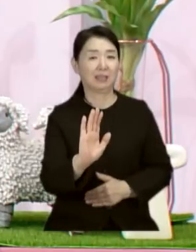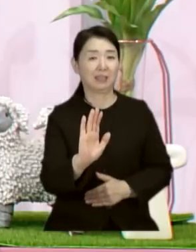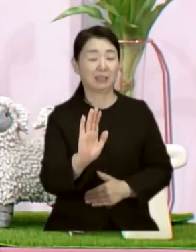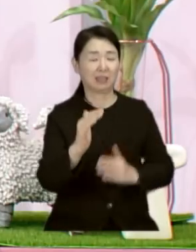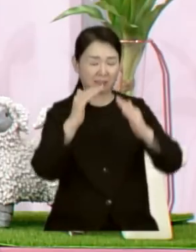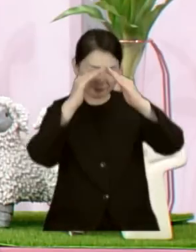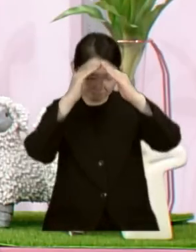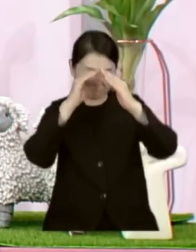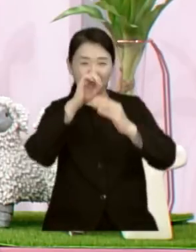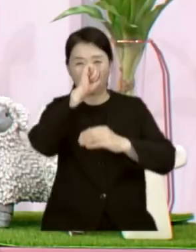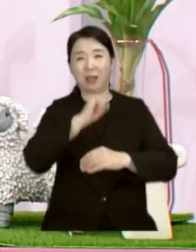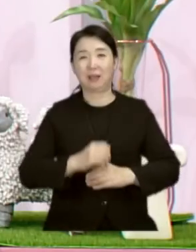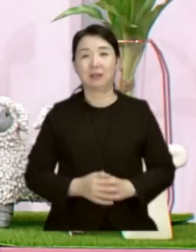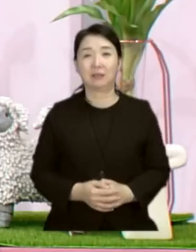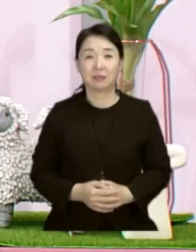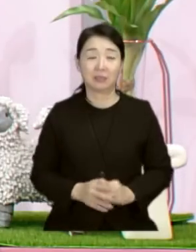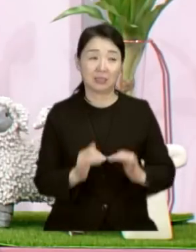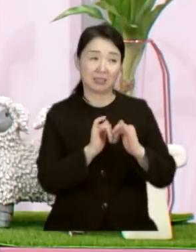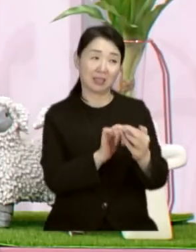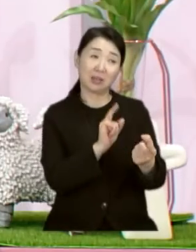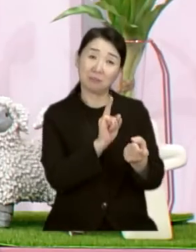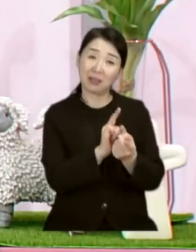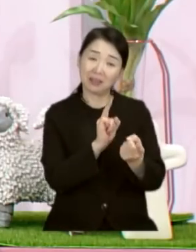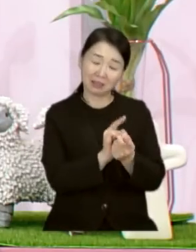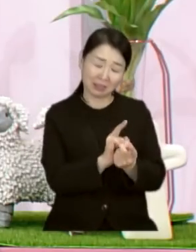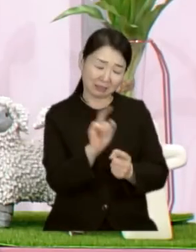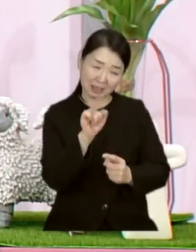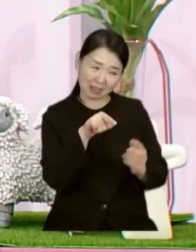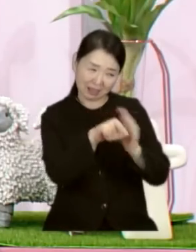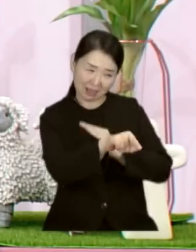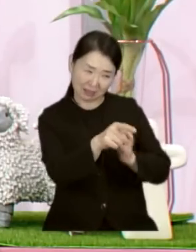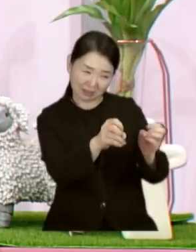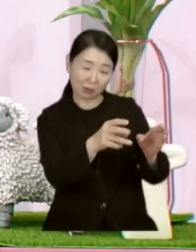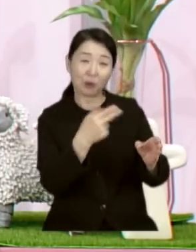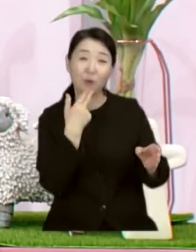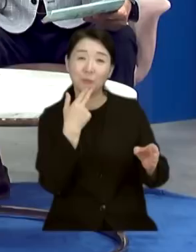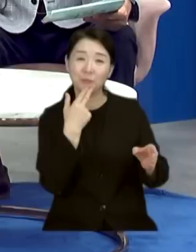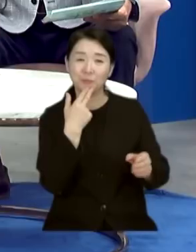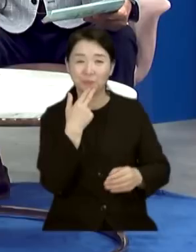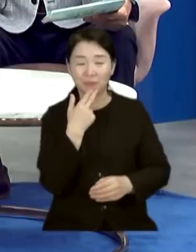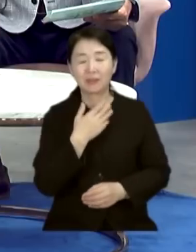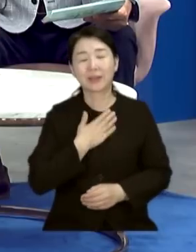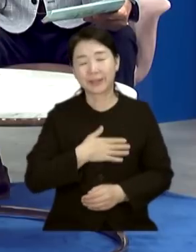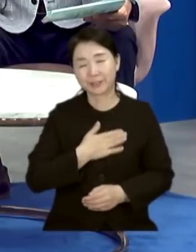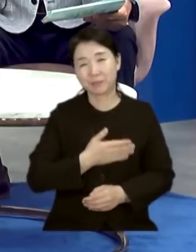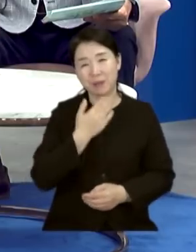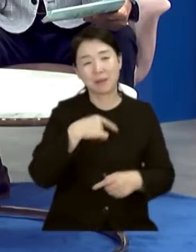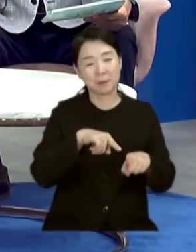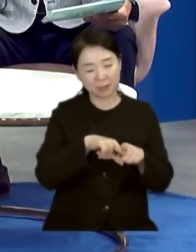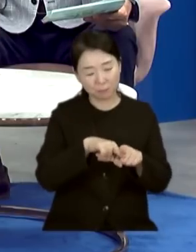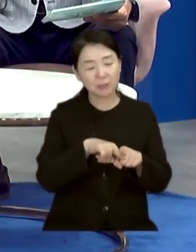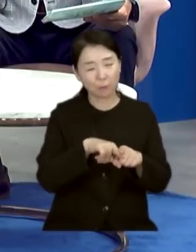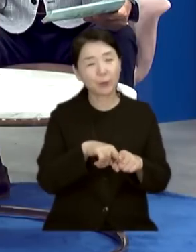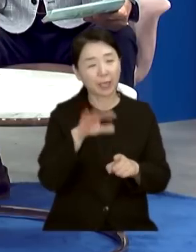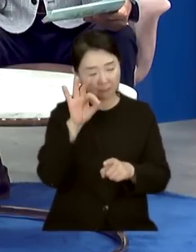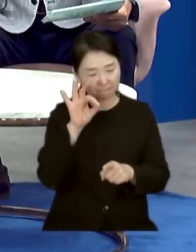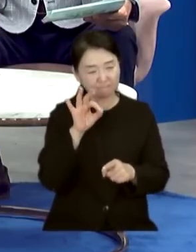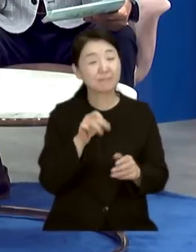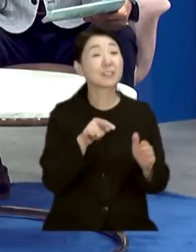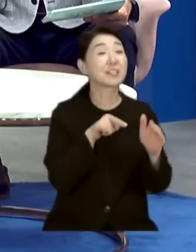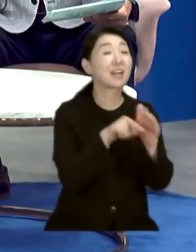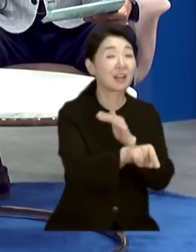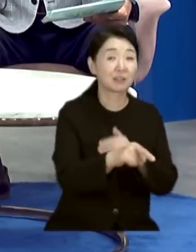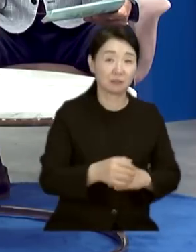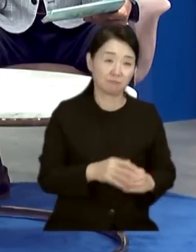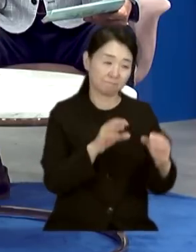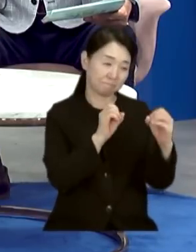되게 내향적이라서 사람들 만나고 그런 자리에 잘 안 나가는데 에이 그래 밥이나 먹자고 나갔어요.